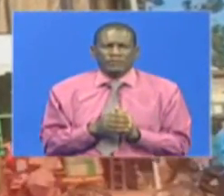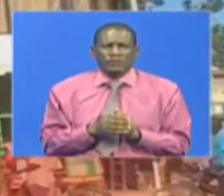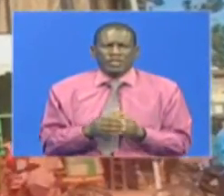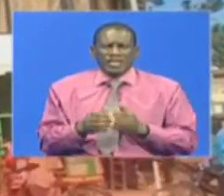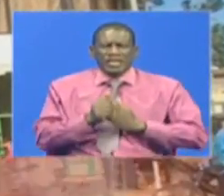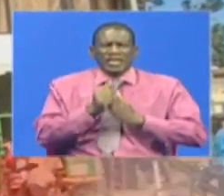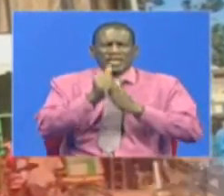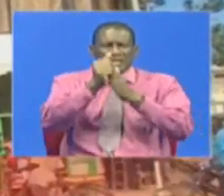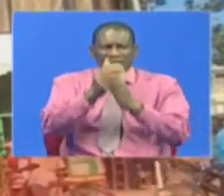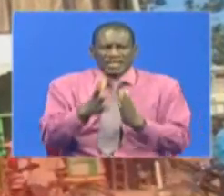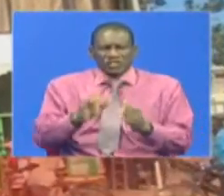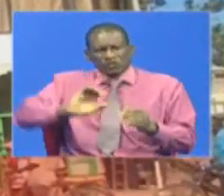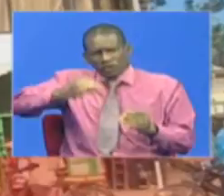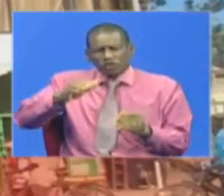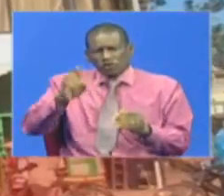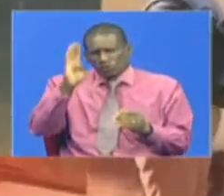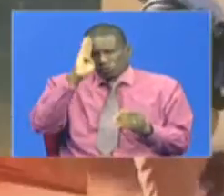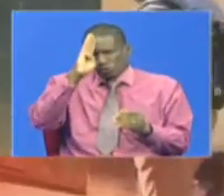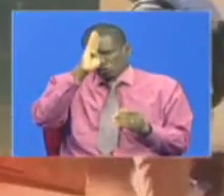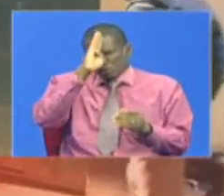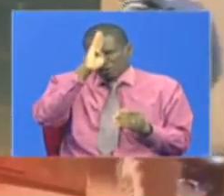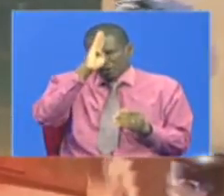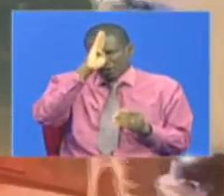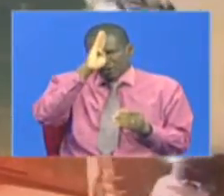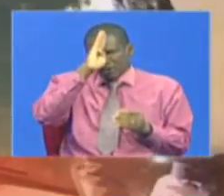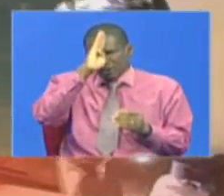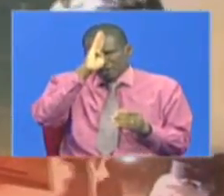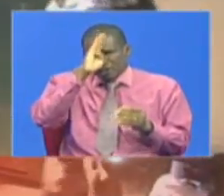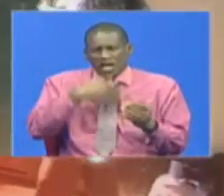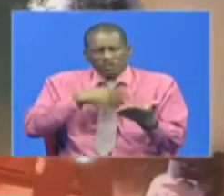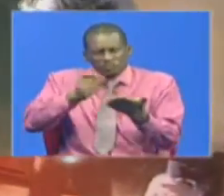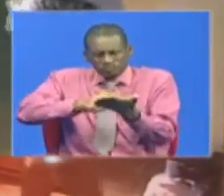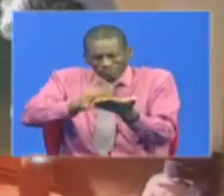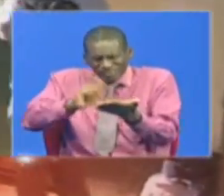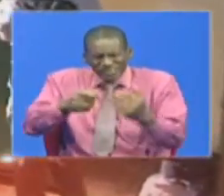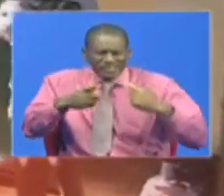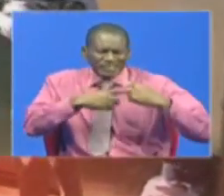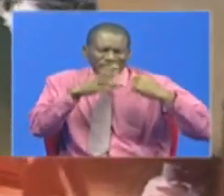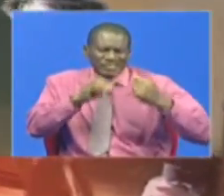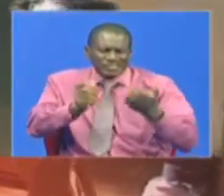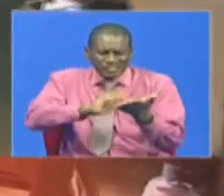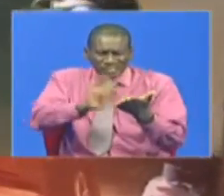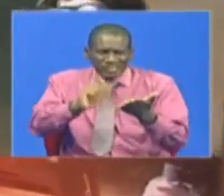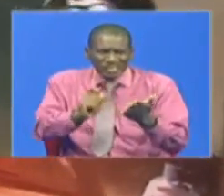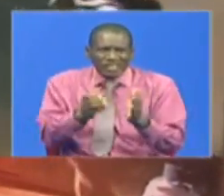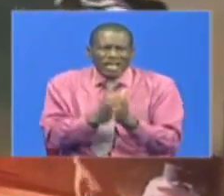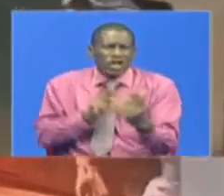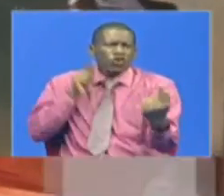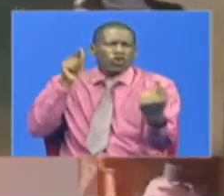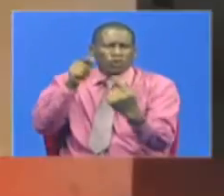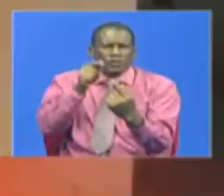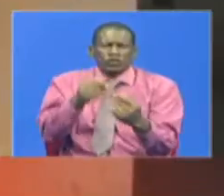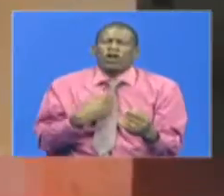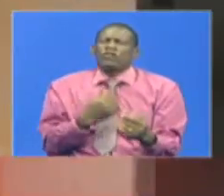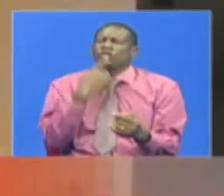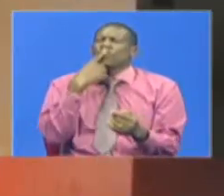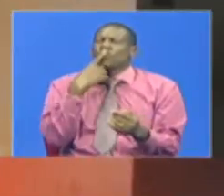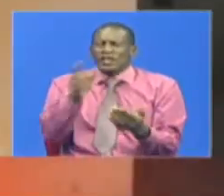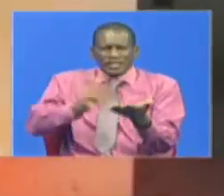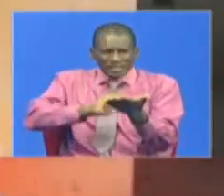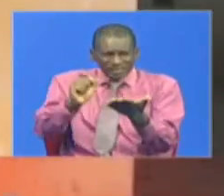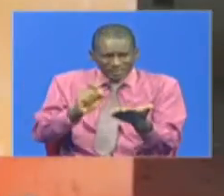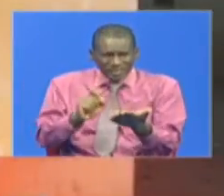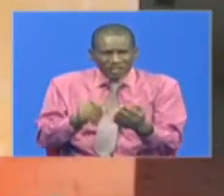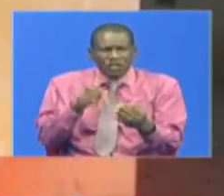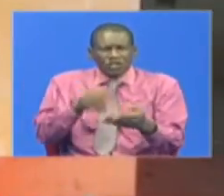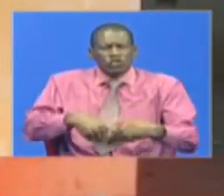Viongozi wa kaunti ya Bungoma wanasema wamekusanya saini 60,000 na wanalenga kupata saini 100,000 ili